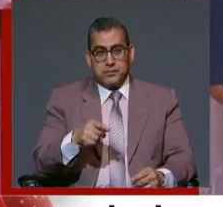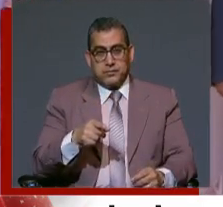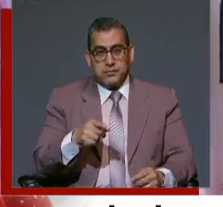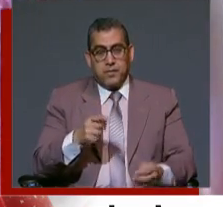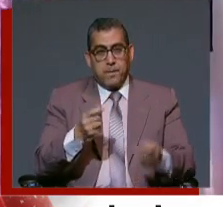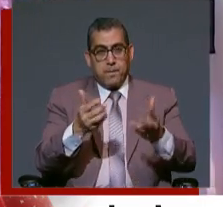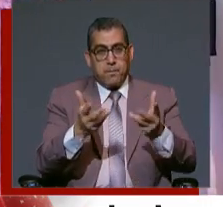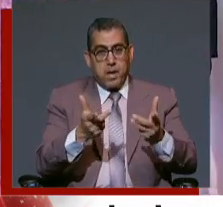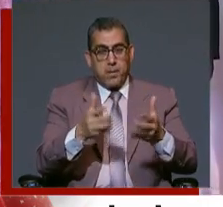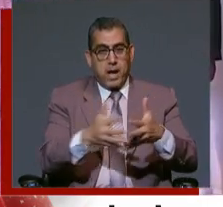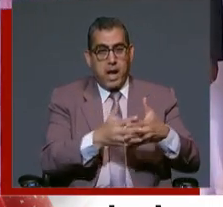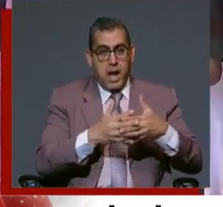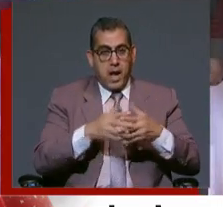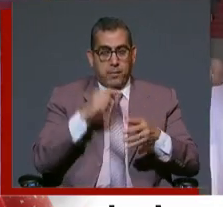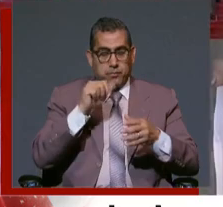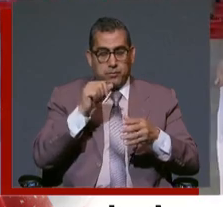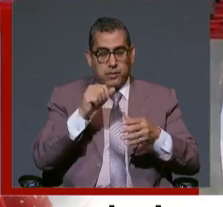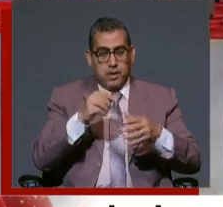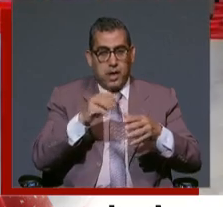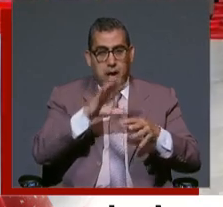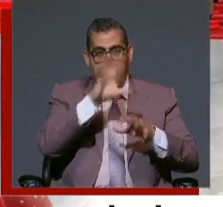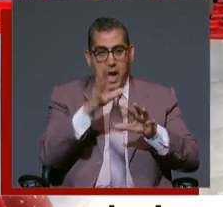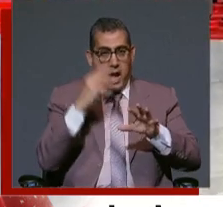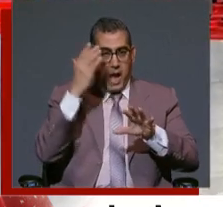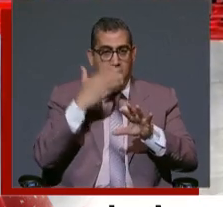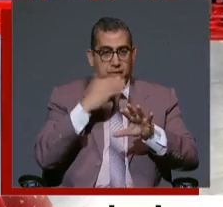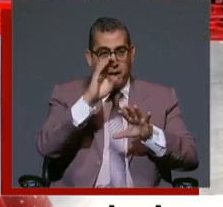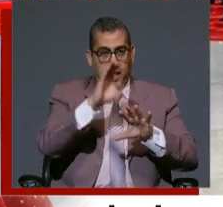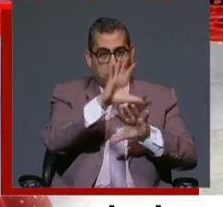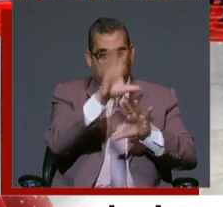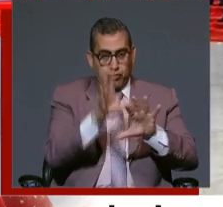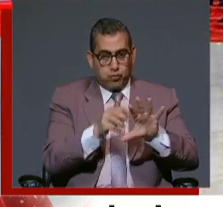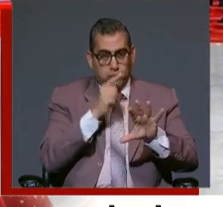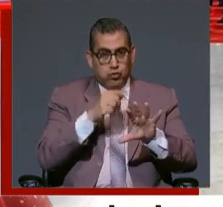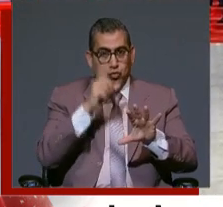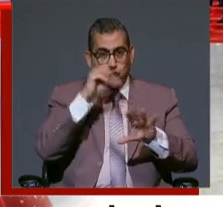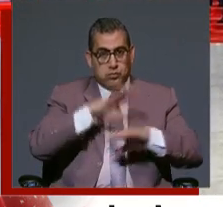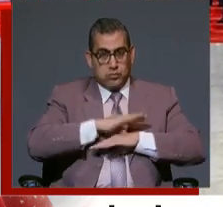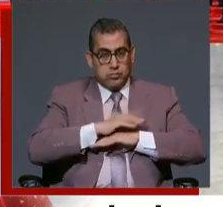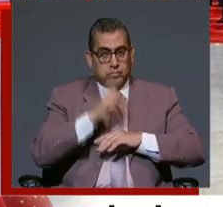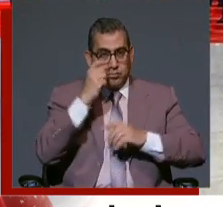الماليين في هذه الدول. هذه الصورة ستظل ذكرى